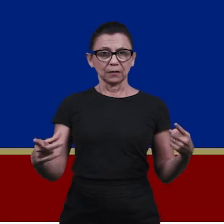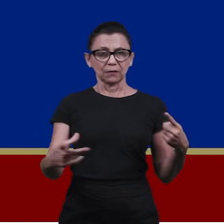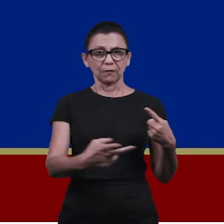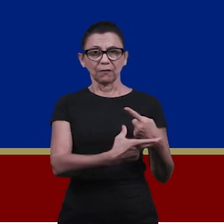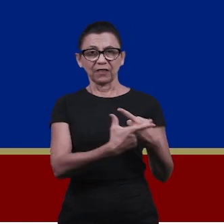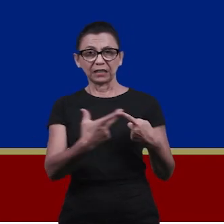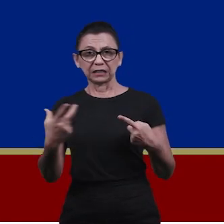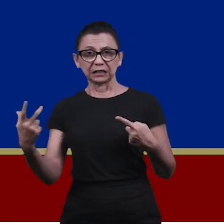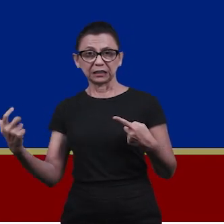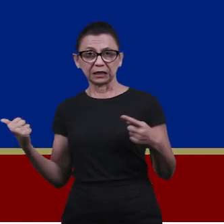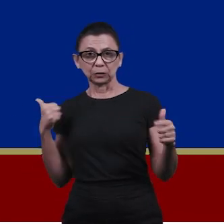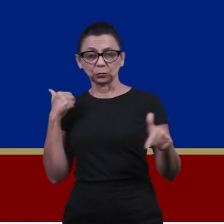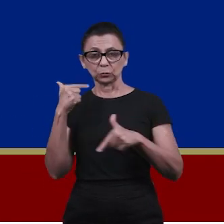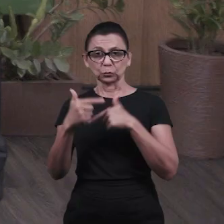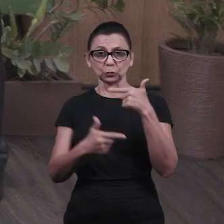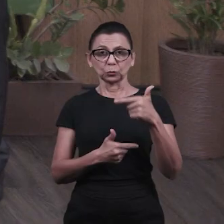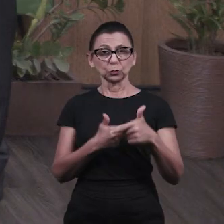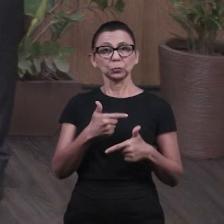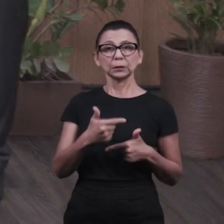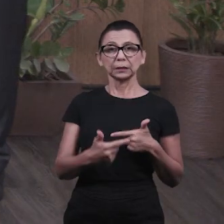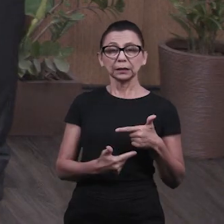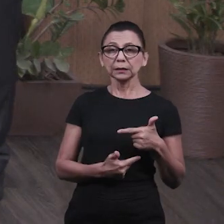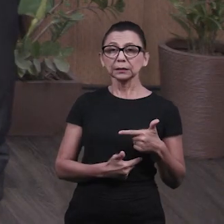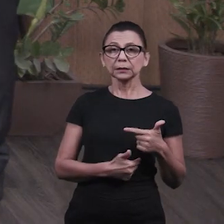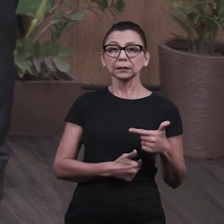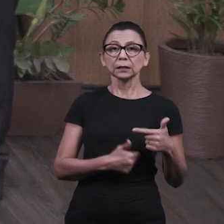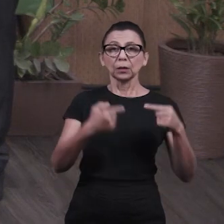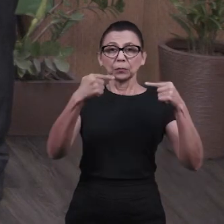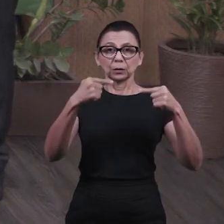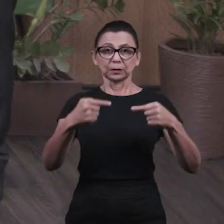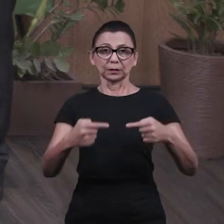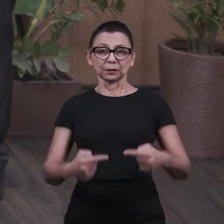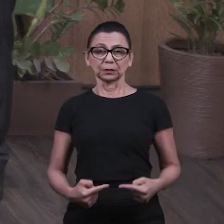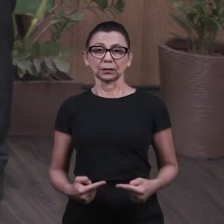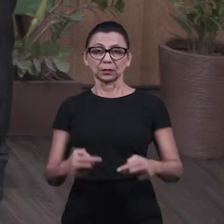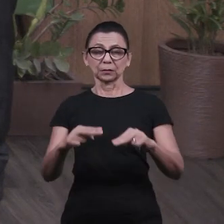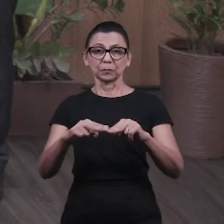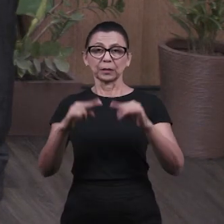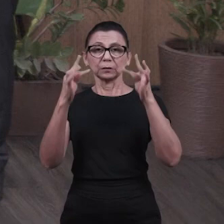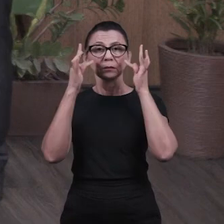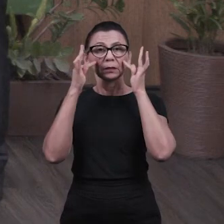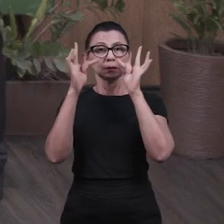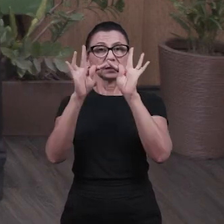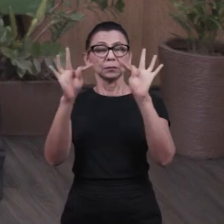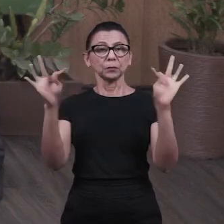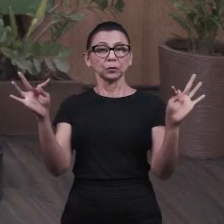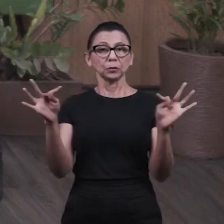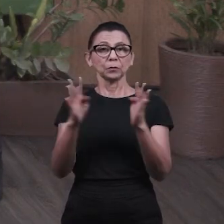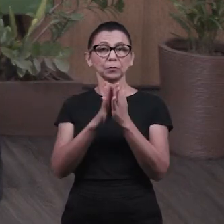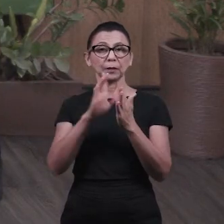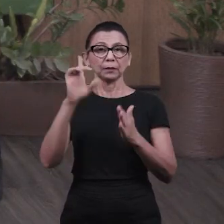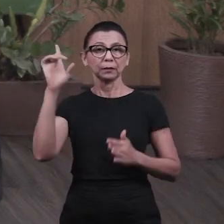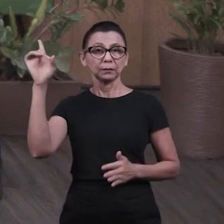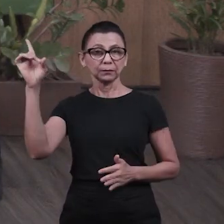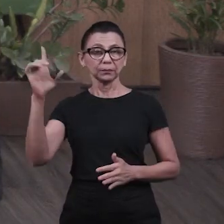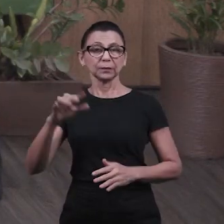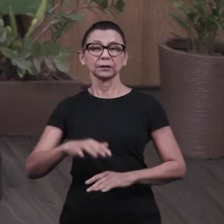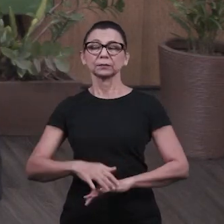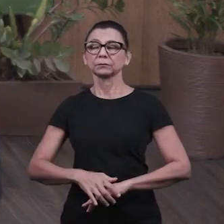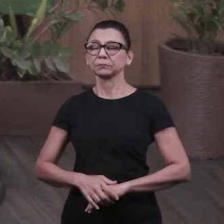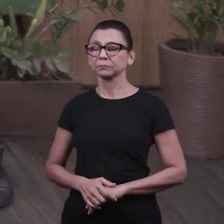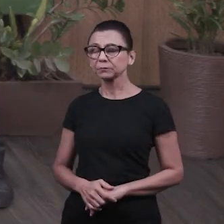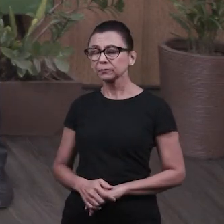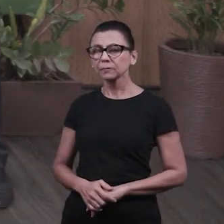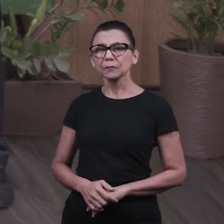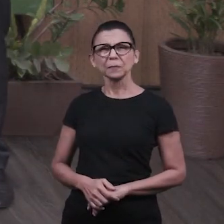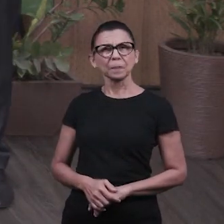son témoignage. Donc, ces deux-là, Les armes de la victoire de l'Église sont là, des